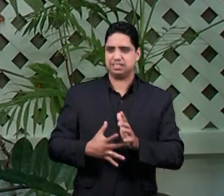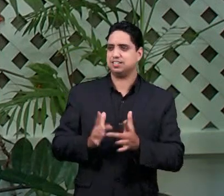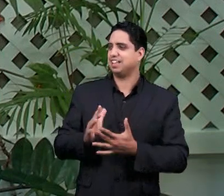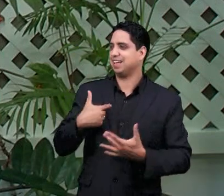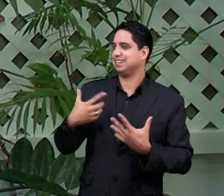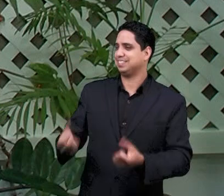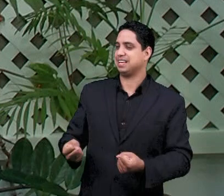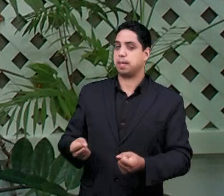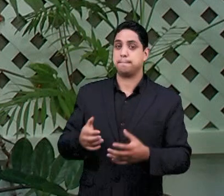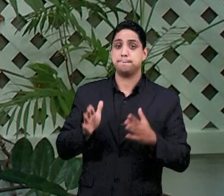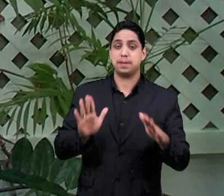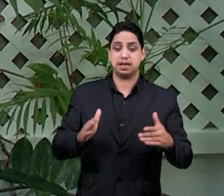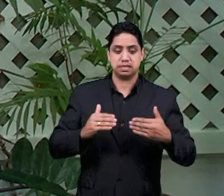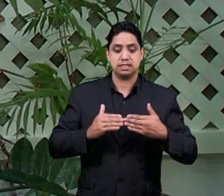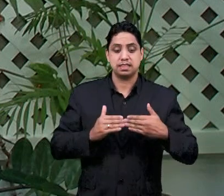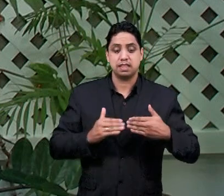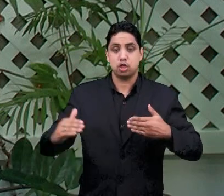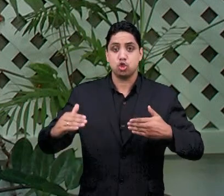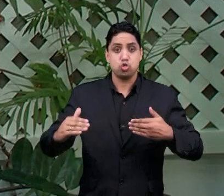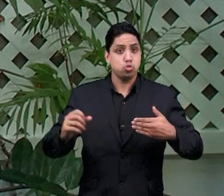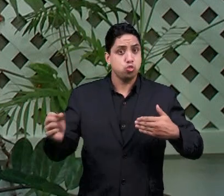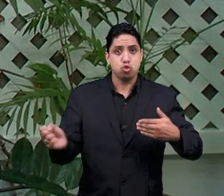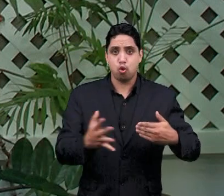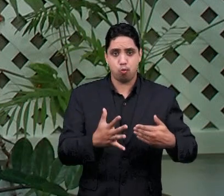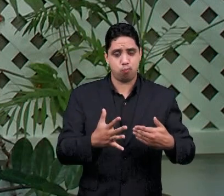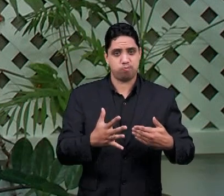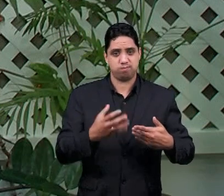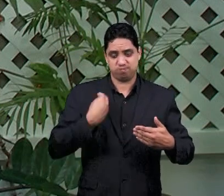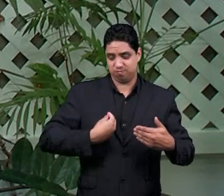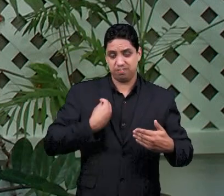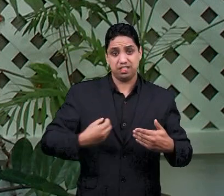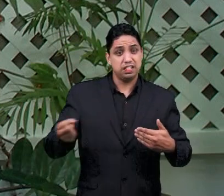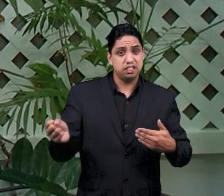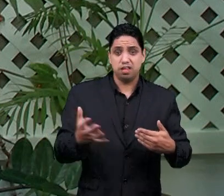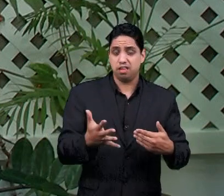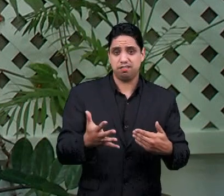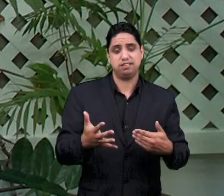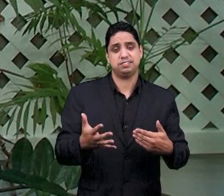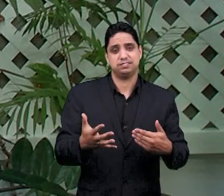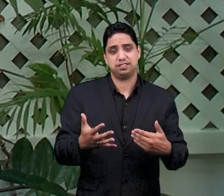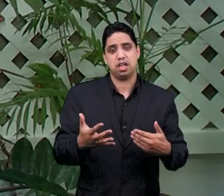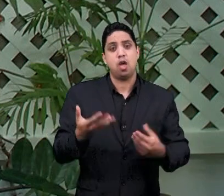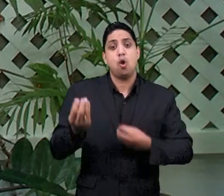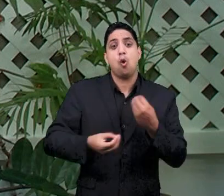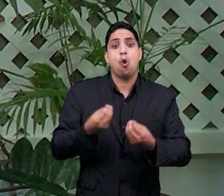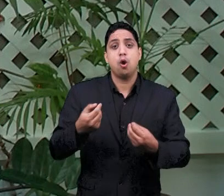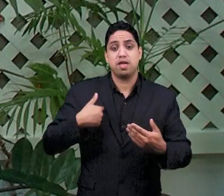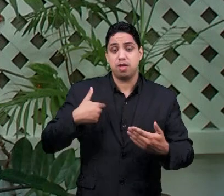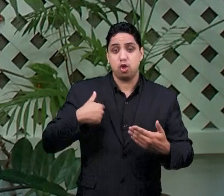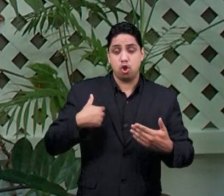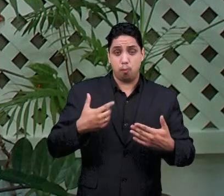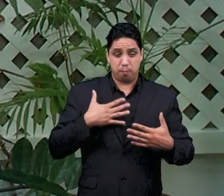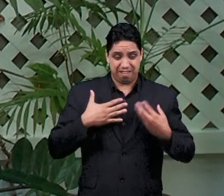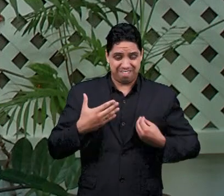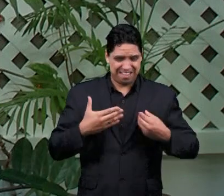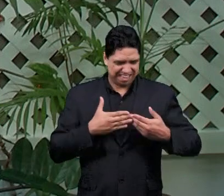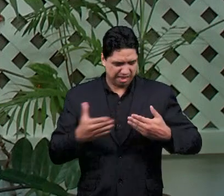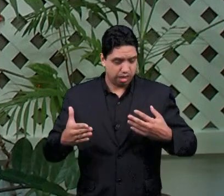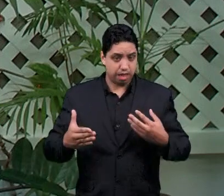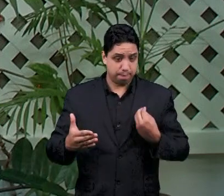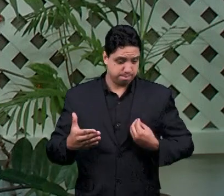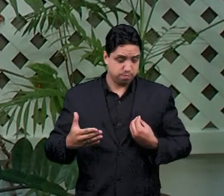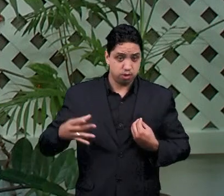le problème, c'est dans le processus. Donc, le processus, c'est la sanctification. C'est maintenant d'être guidé, dirigé par